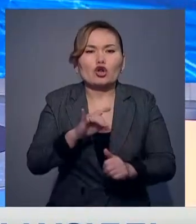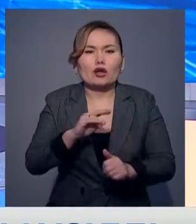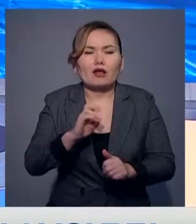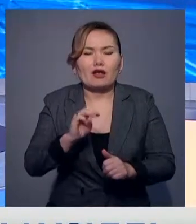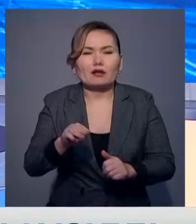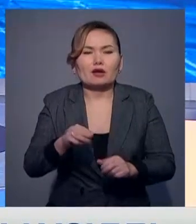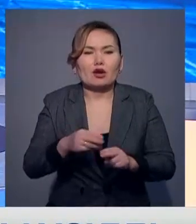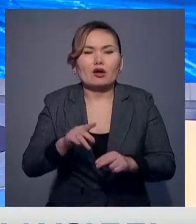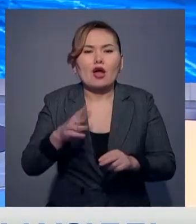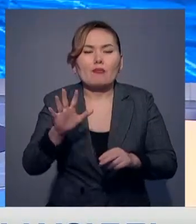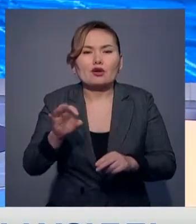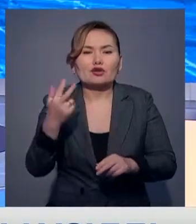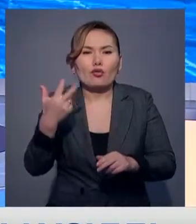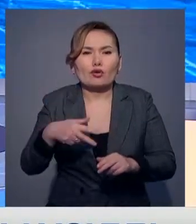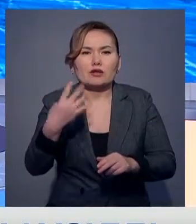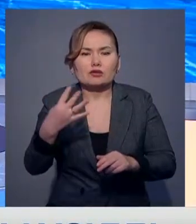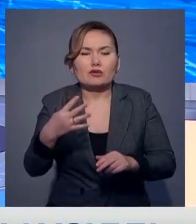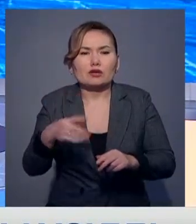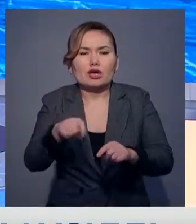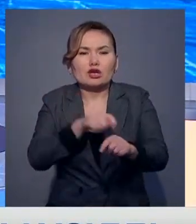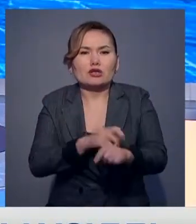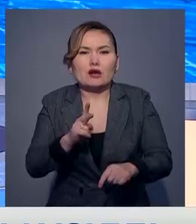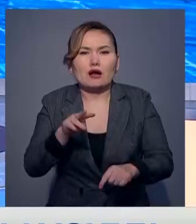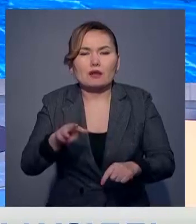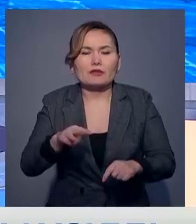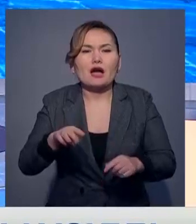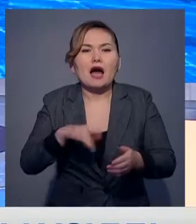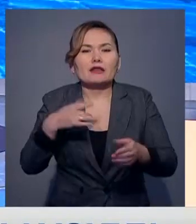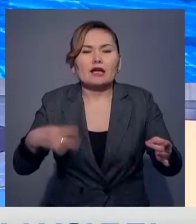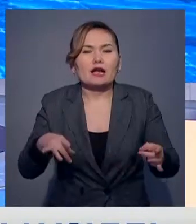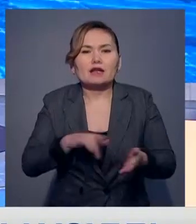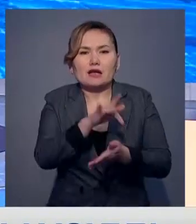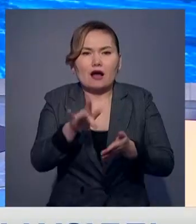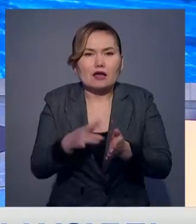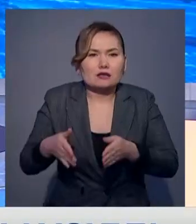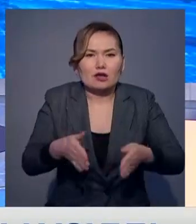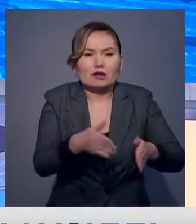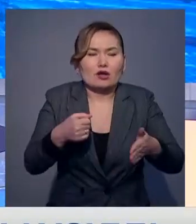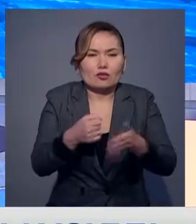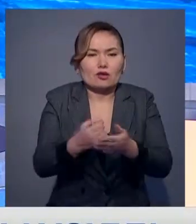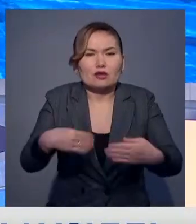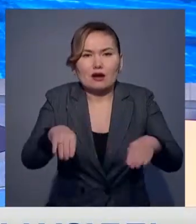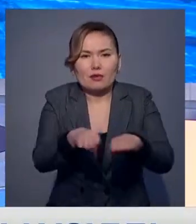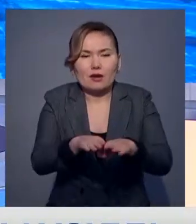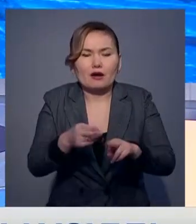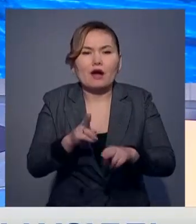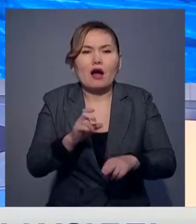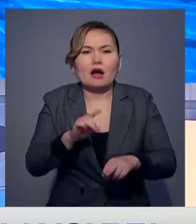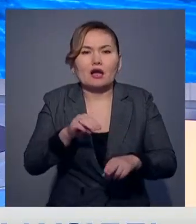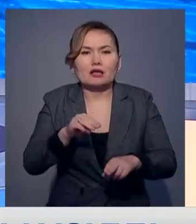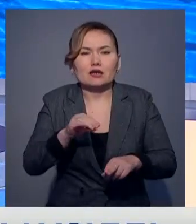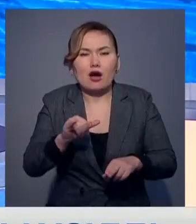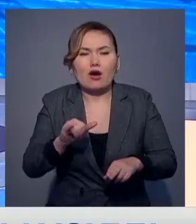арқылы 534 шақырым, Тараз қаласына және 593 шақырым жол жабық болып тұр. Сондай Қаратау мен